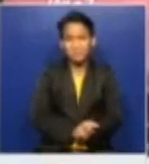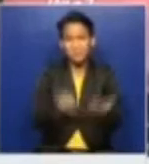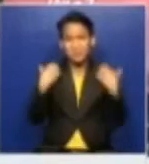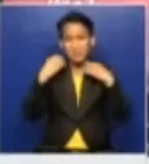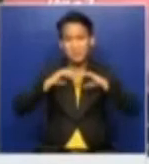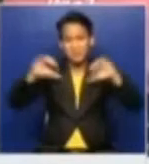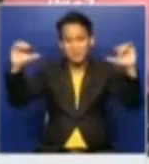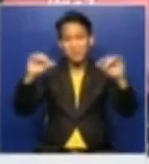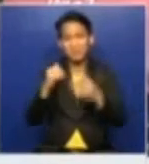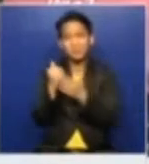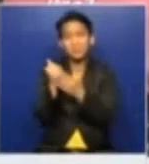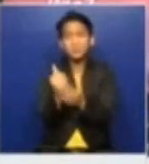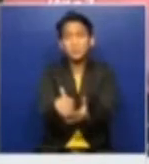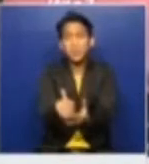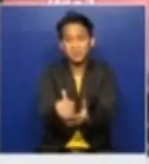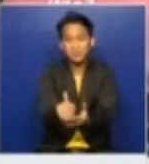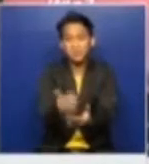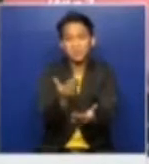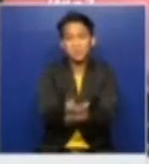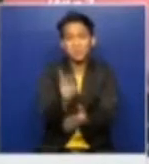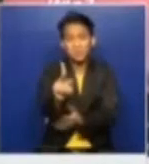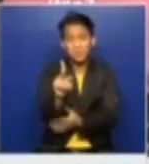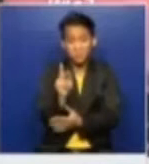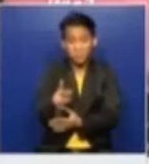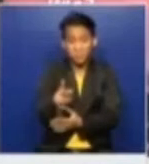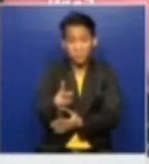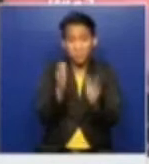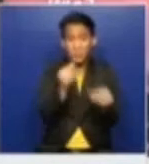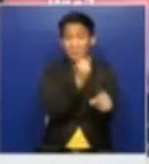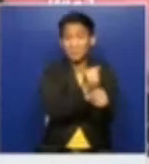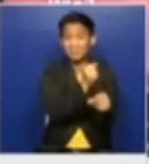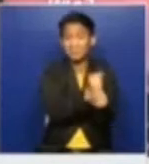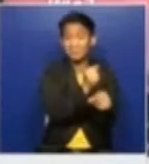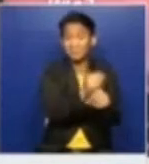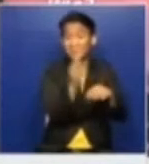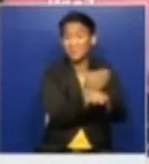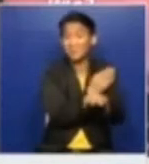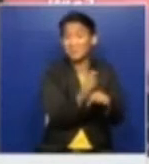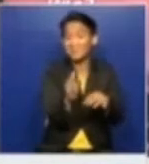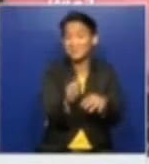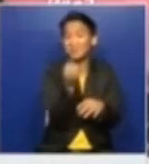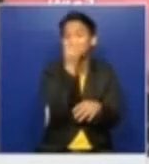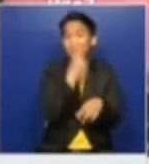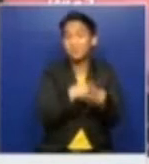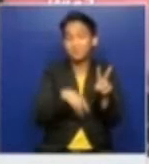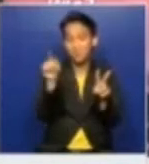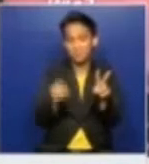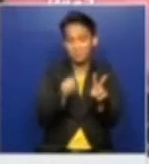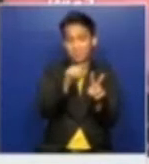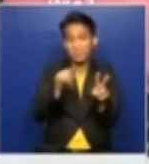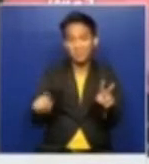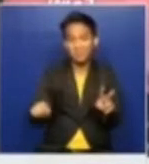นักธุรกิจ SME เนี่ยดอกเบี้ย 2% แล้วต่อจากนั้นก็ค่อยว่ากันแต่คุณครูตอนนี้เจอด